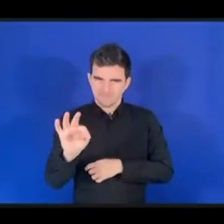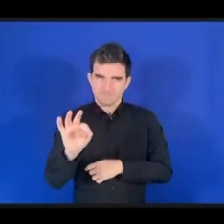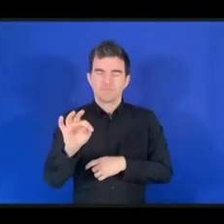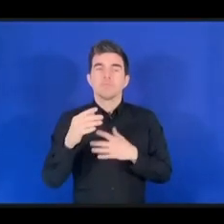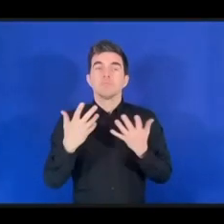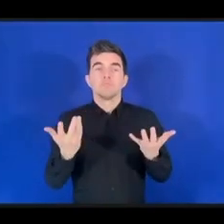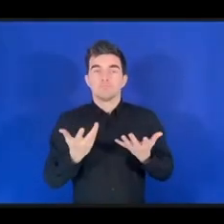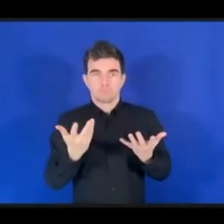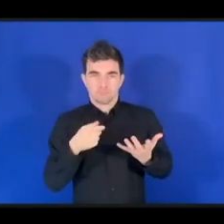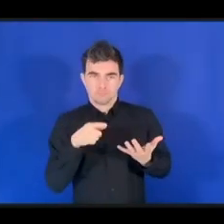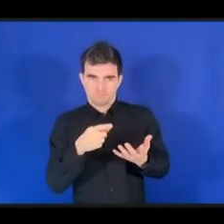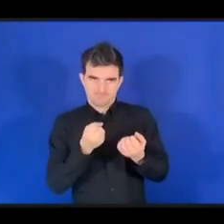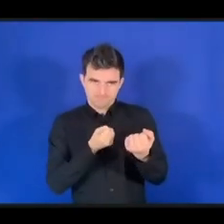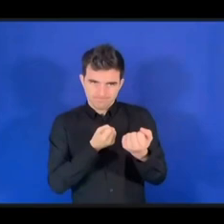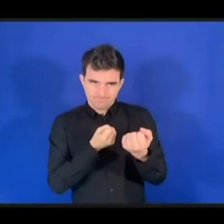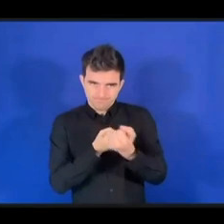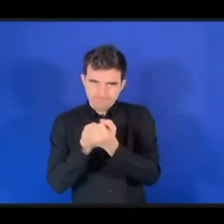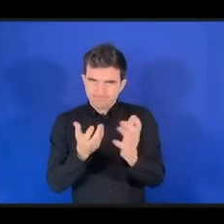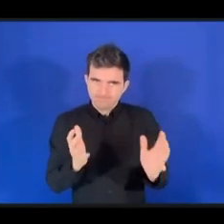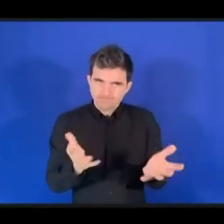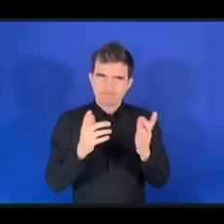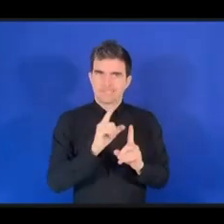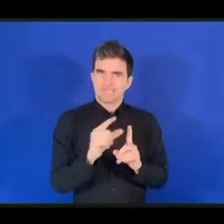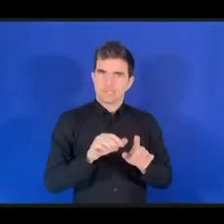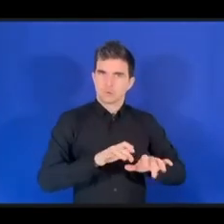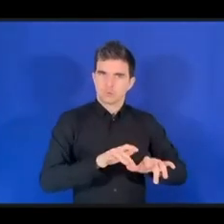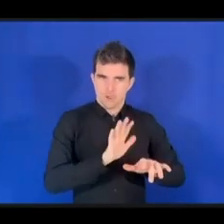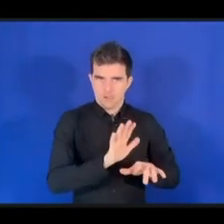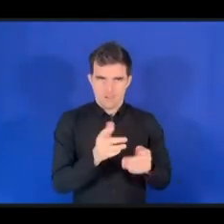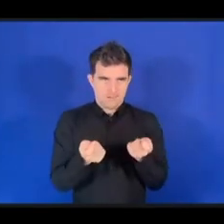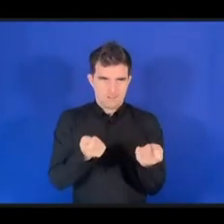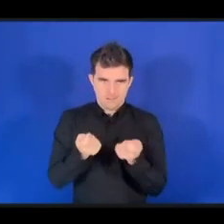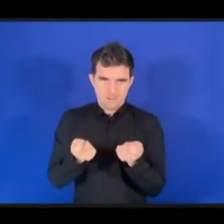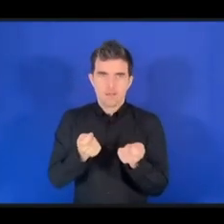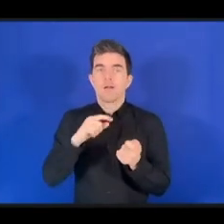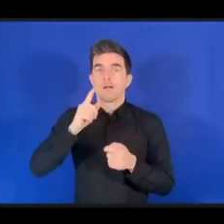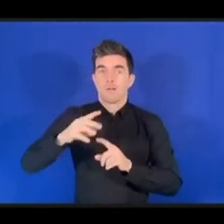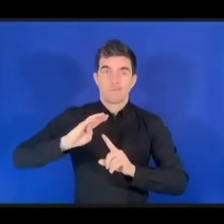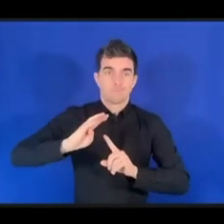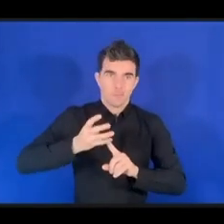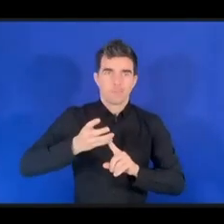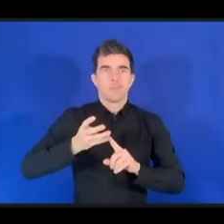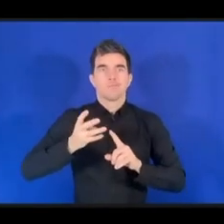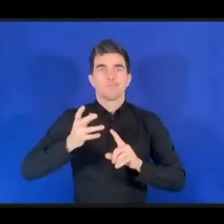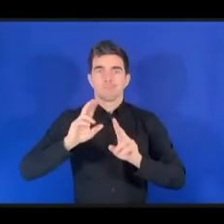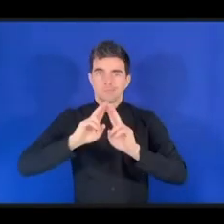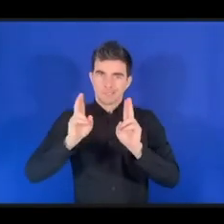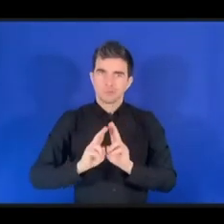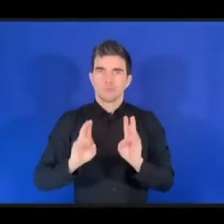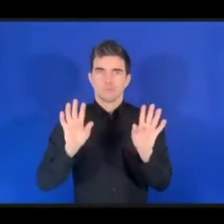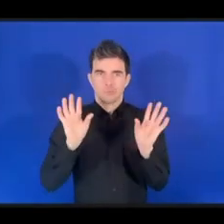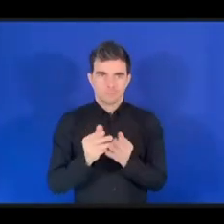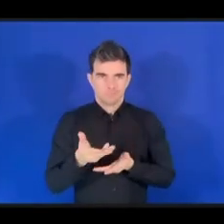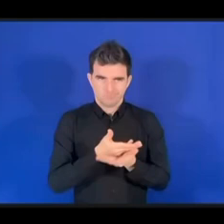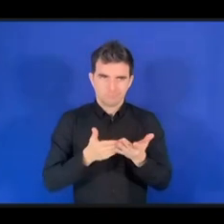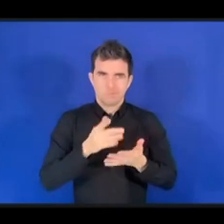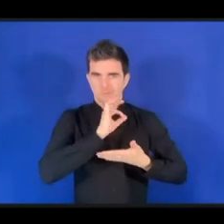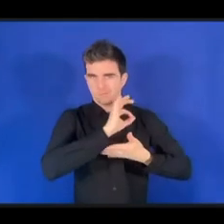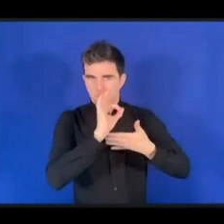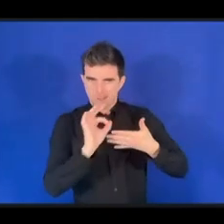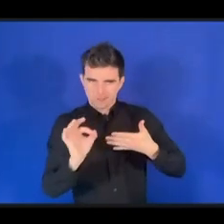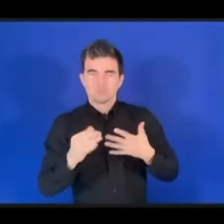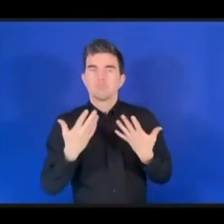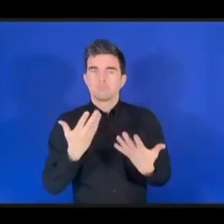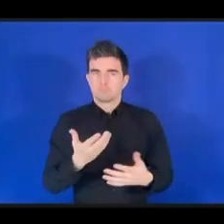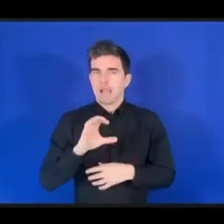ونصرنا اهميه ان يكون هناك تركيز على الحوكمه الرقميه في المؤتمر الدولي الرابع حول